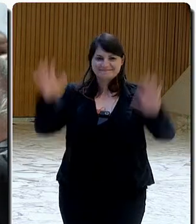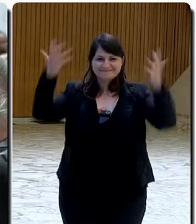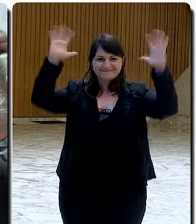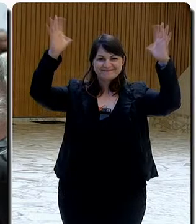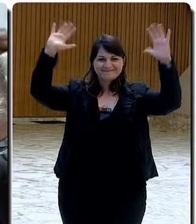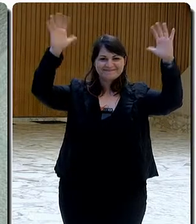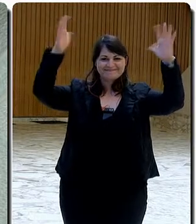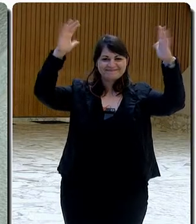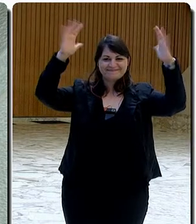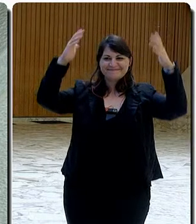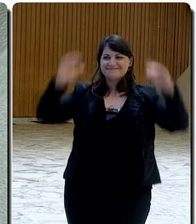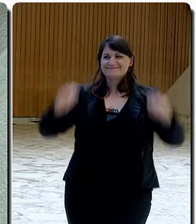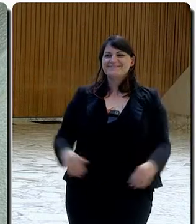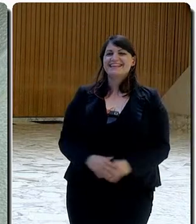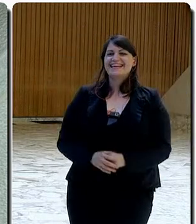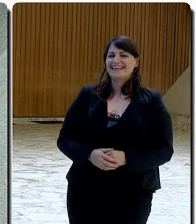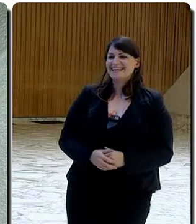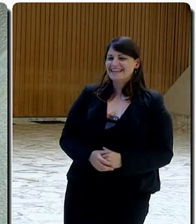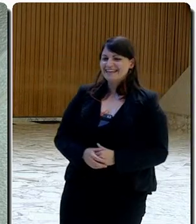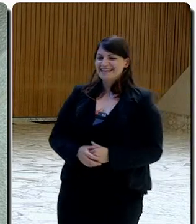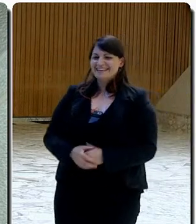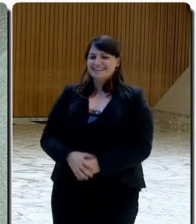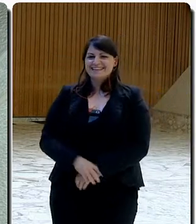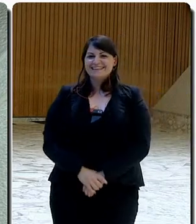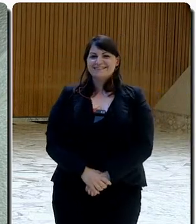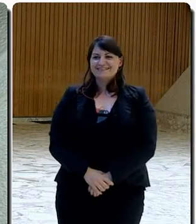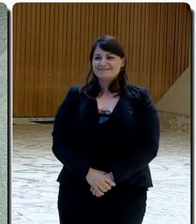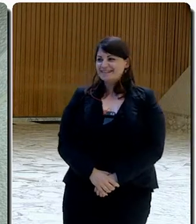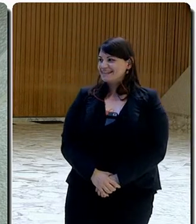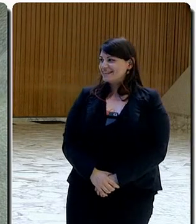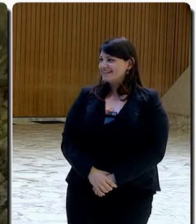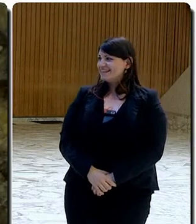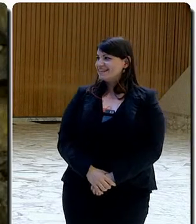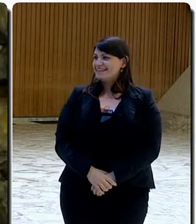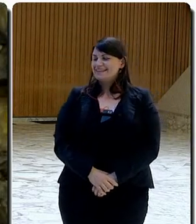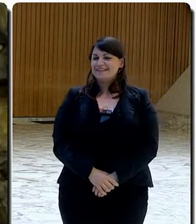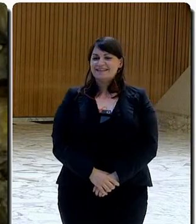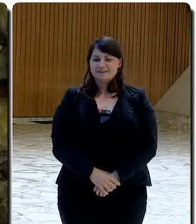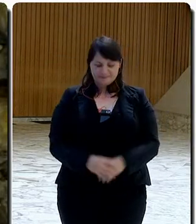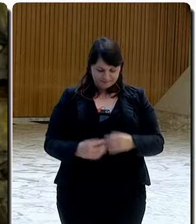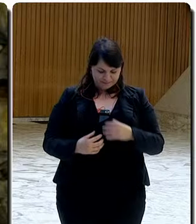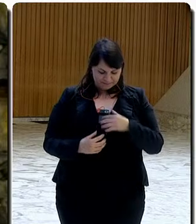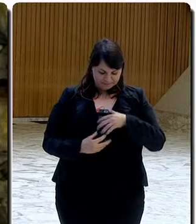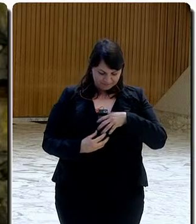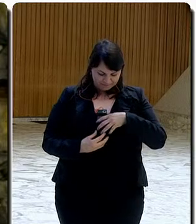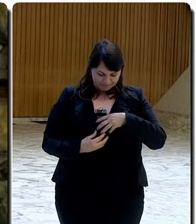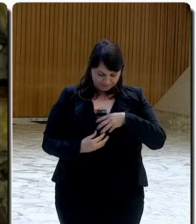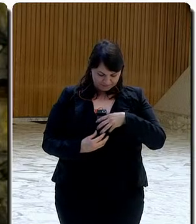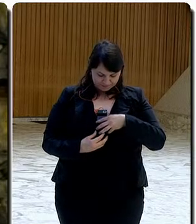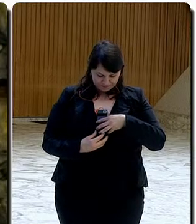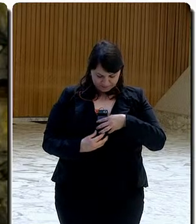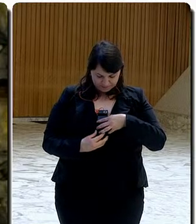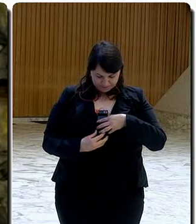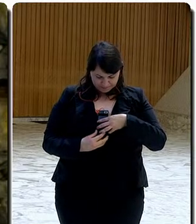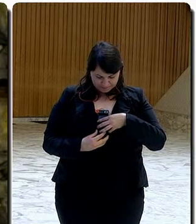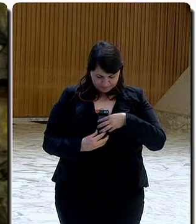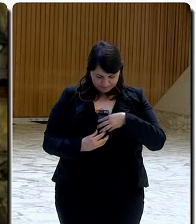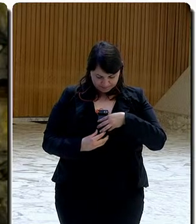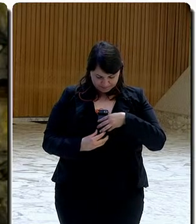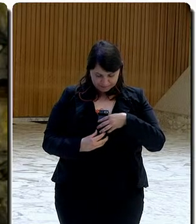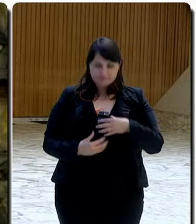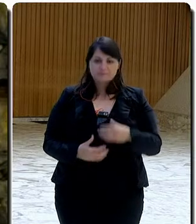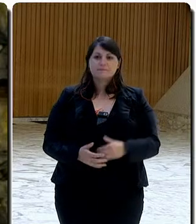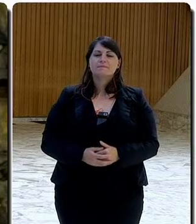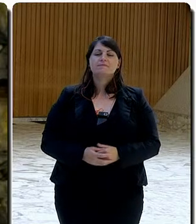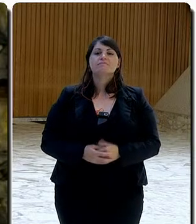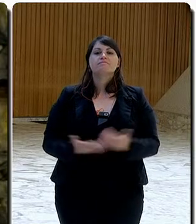Ringraziamo anche Christopher per questo ricco, per questo prezioso intervento, nel quale ha